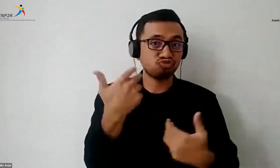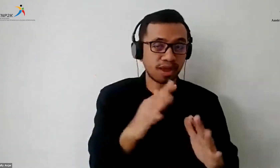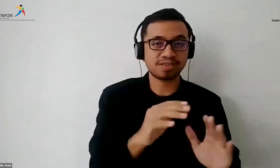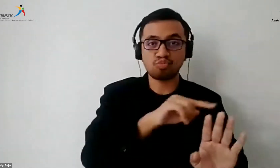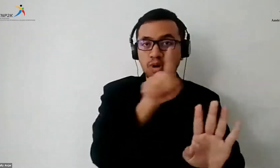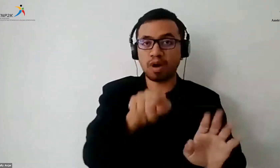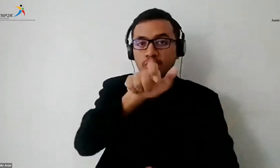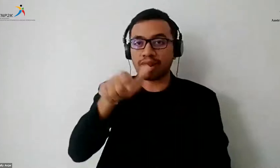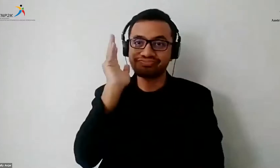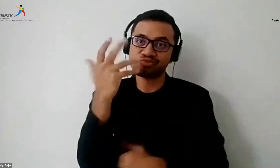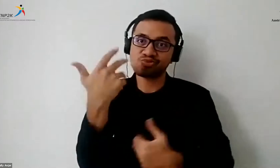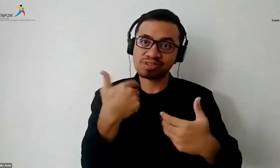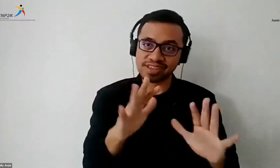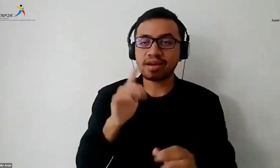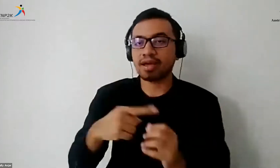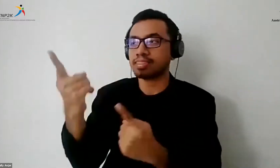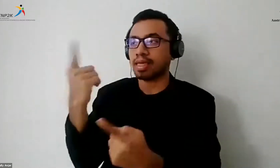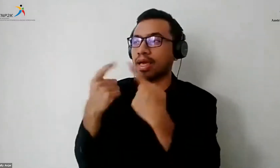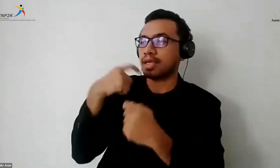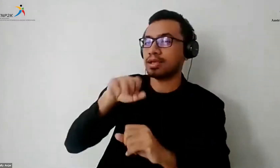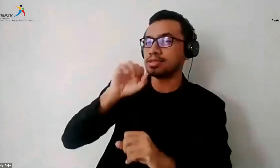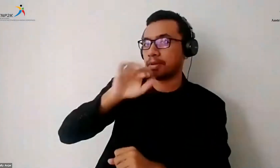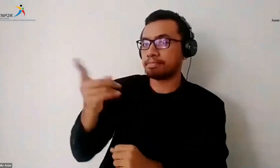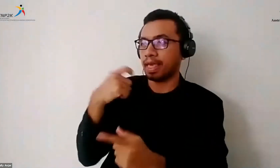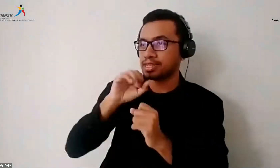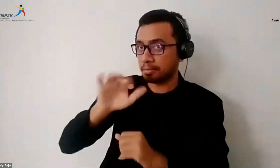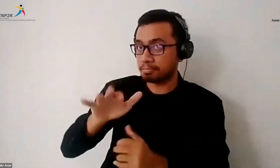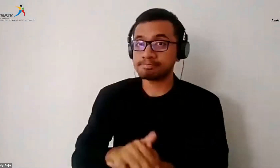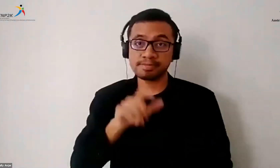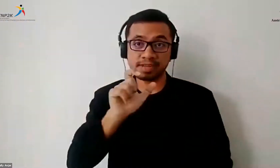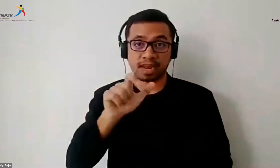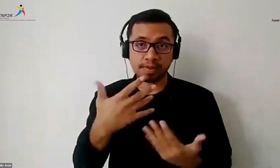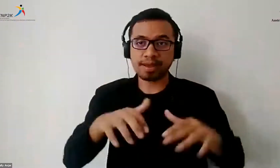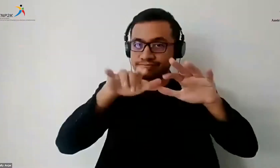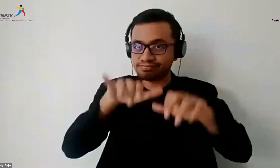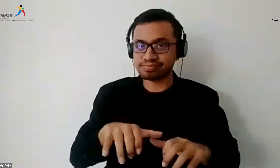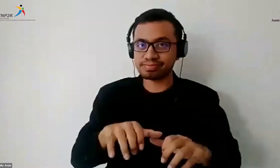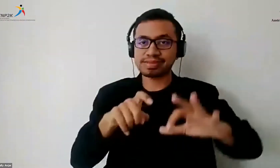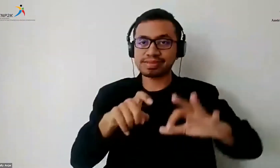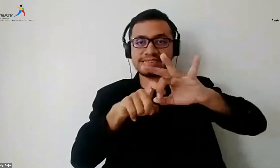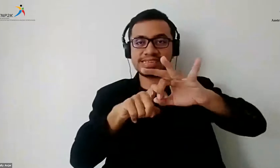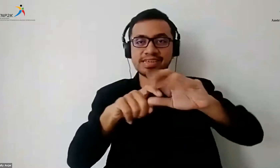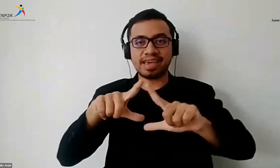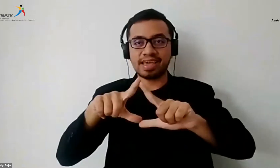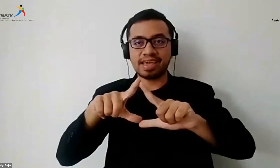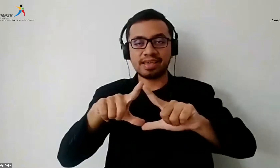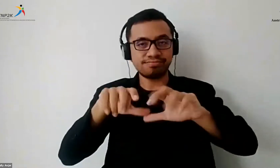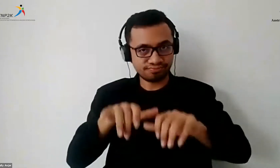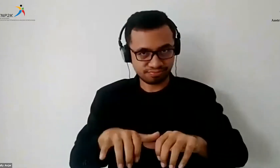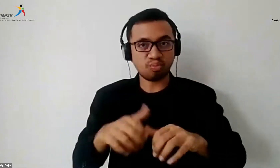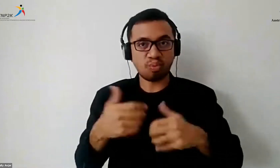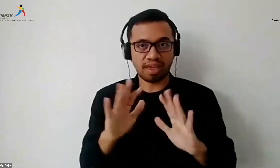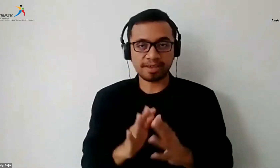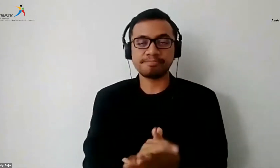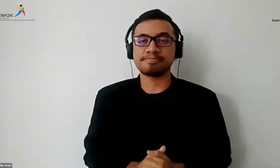paparannya. Nah, pertanyaan dapat disampaikan melalui Q&A, ya. Jadi kita tidak akan mengundang